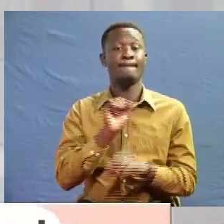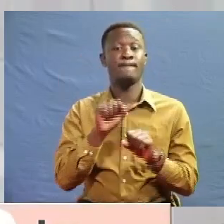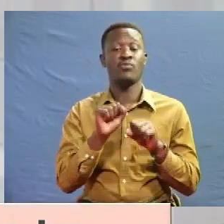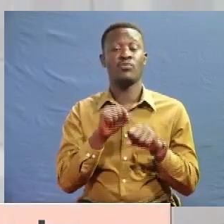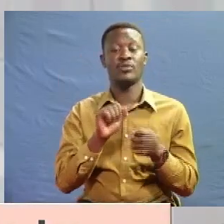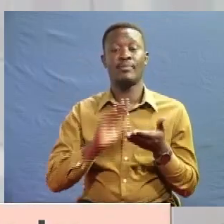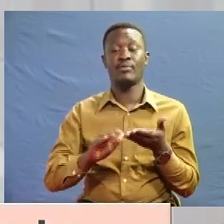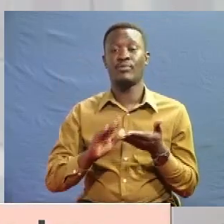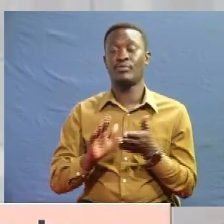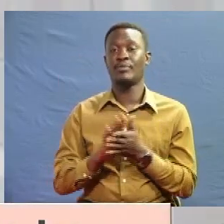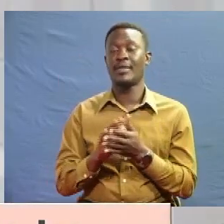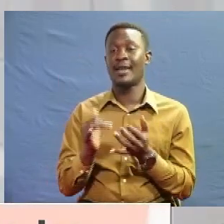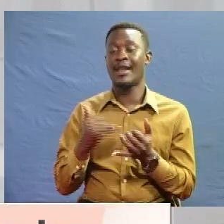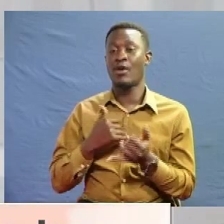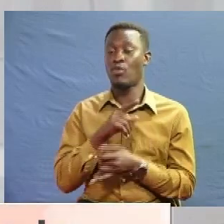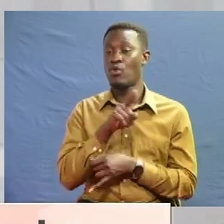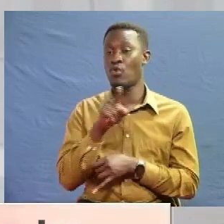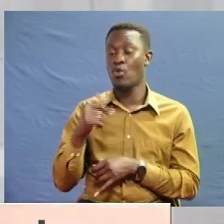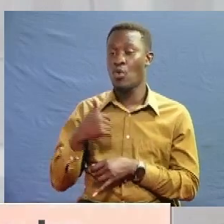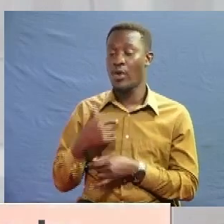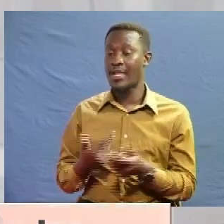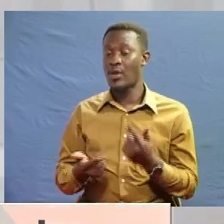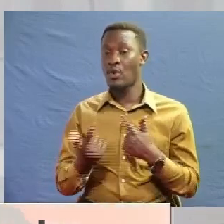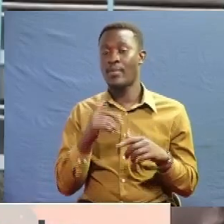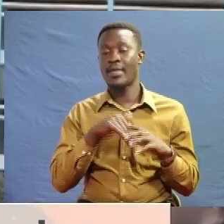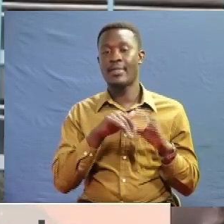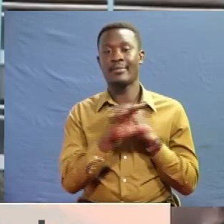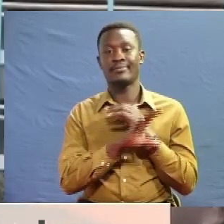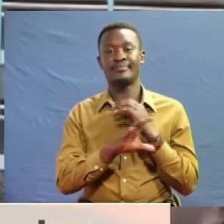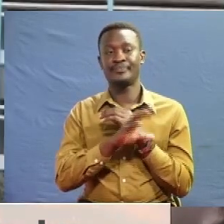iwezekanavyo, kwani sasa chanjo hizo zimefika nchini.